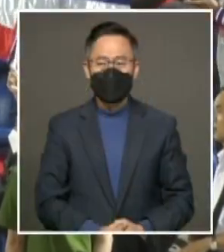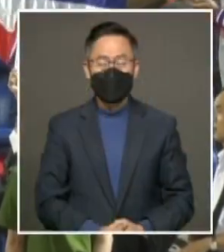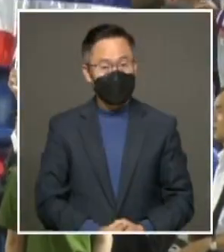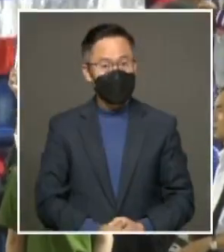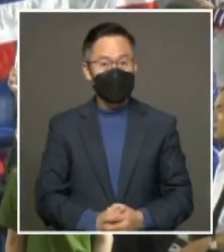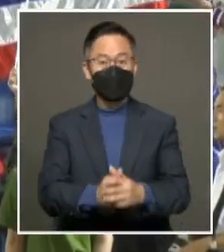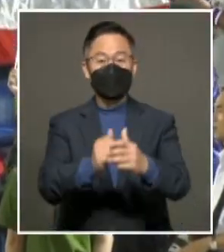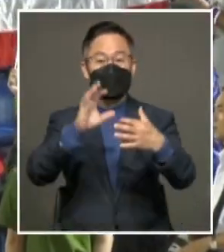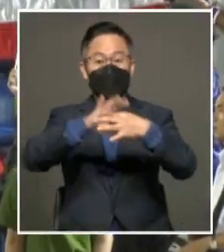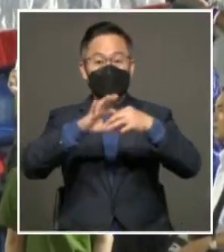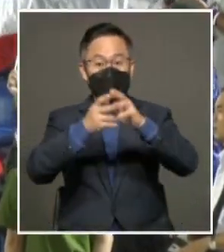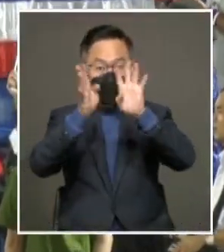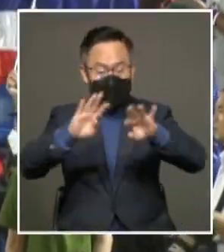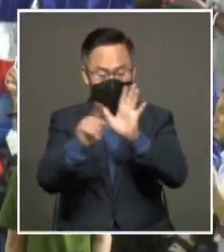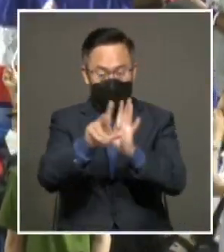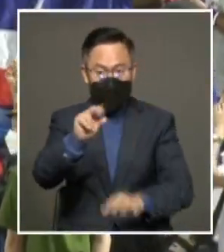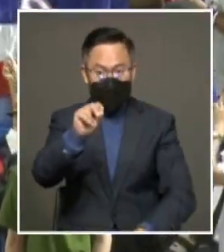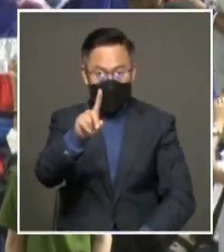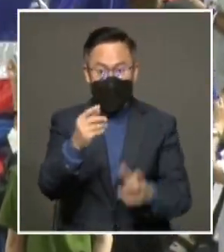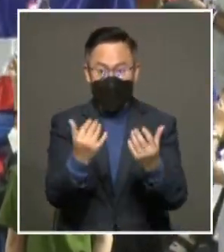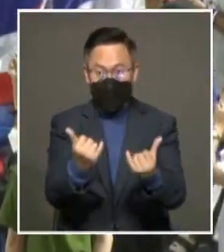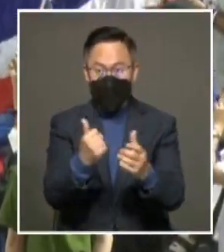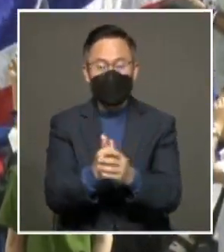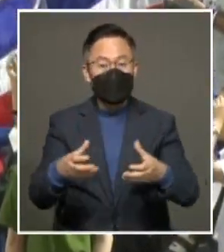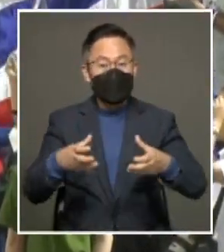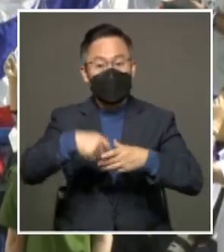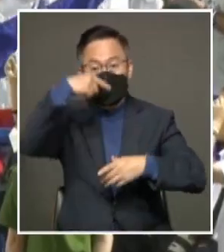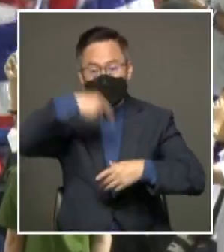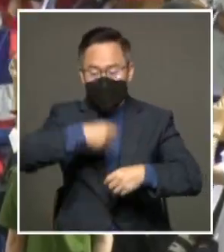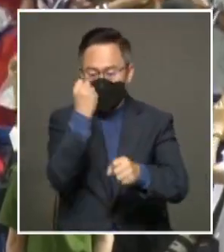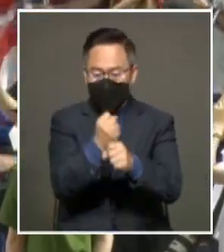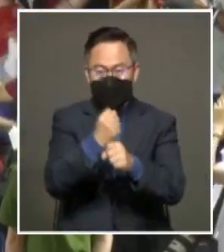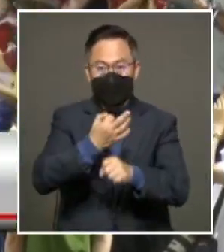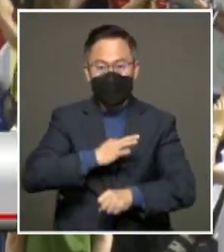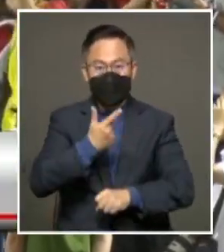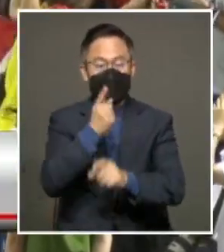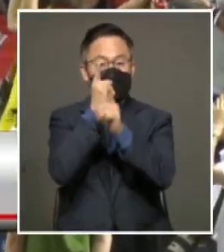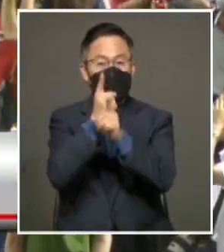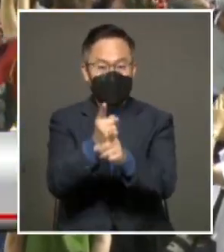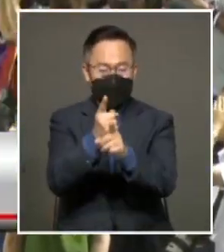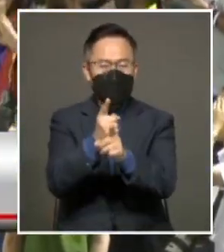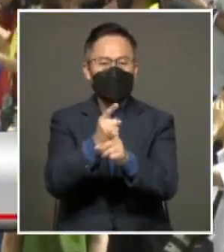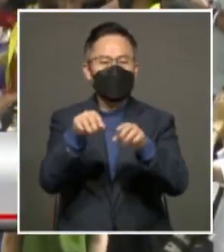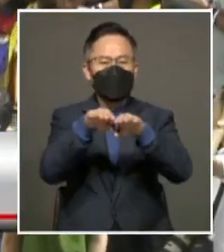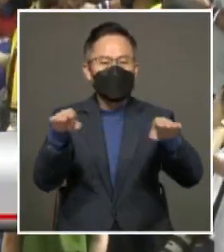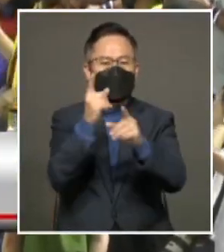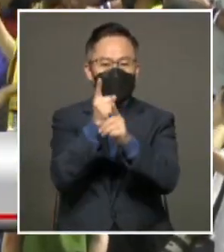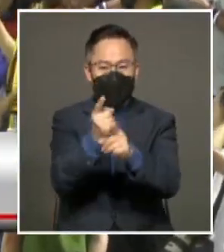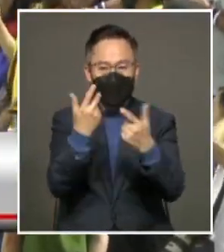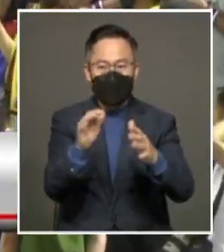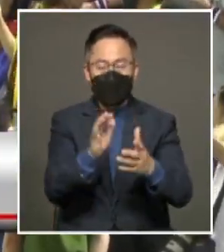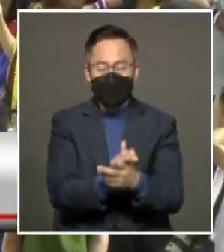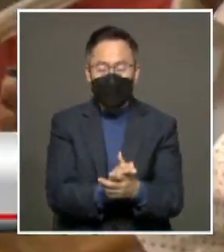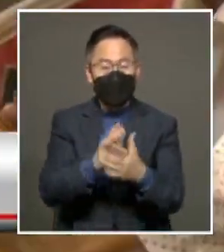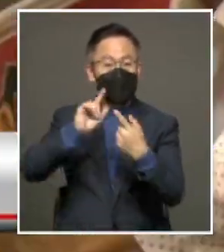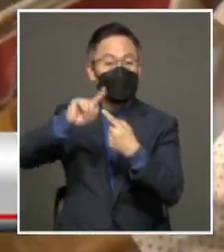การแข่งขันกีฬาซีเกมครั้งที่31ผลงานของทัพนักกีฬาไทยก็ถือว่าอยู่ในเกณฑ์ที่น่าพอใจแม้ว่าตารางเ